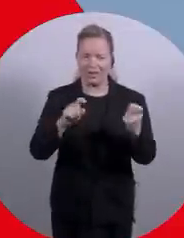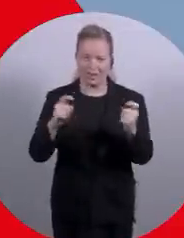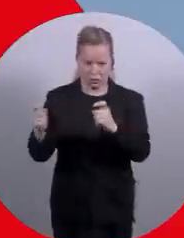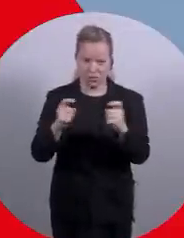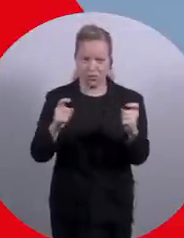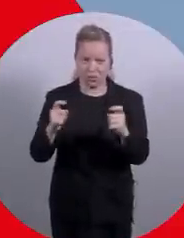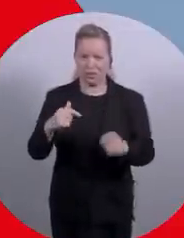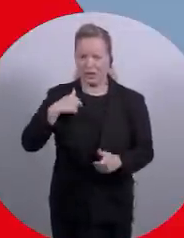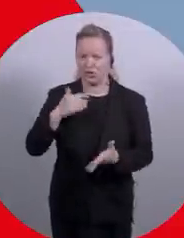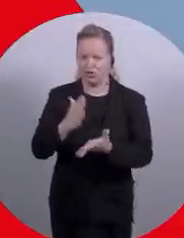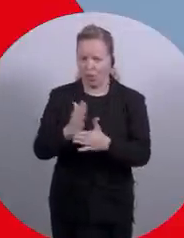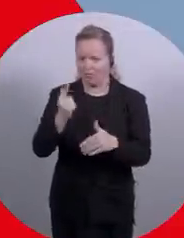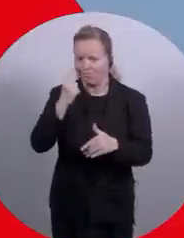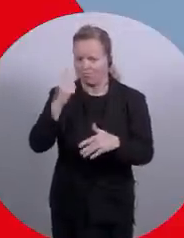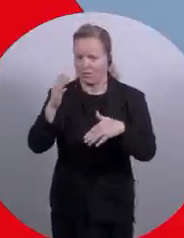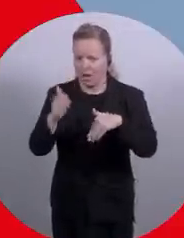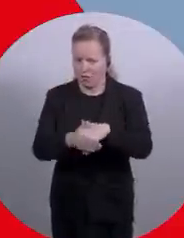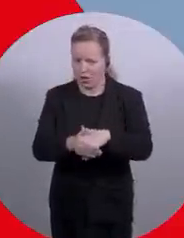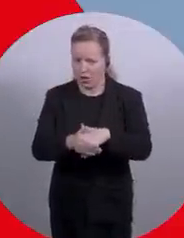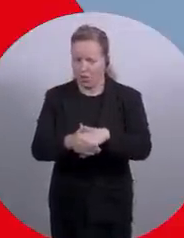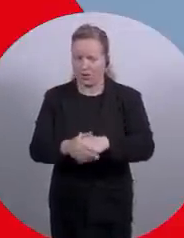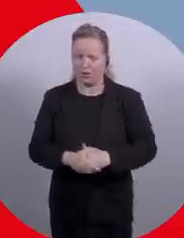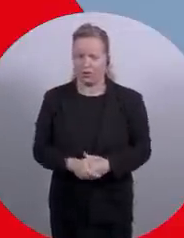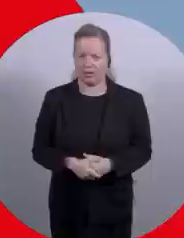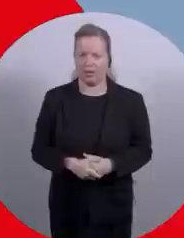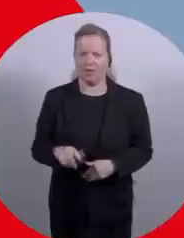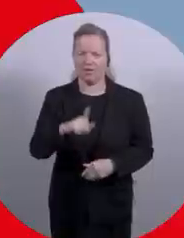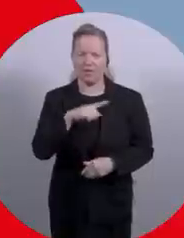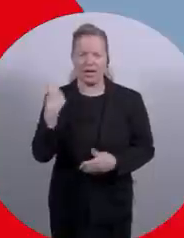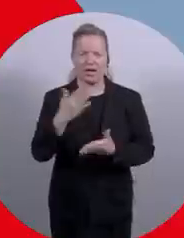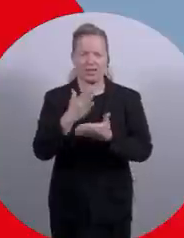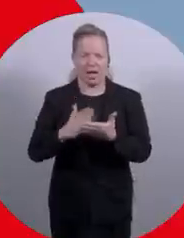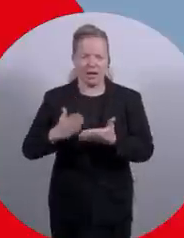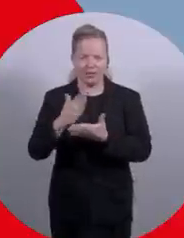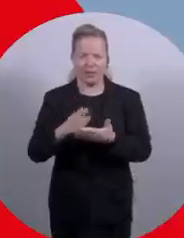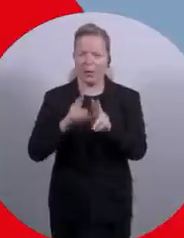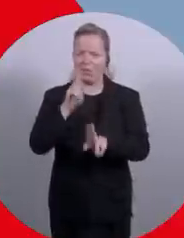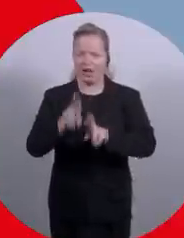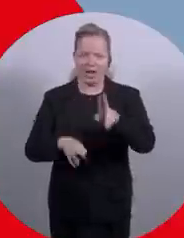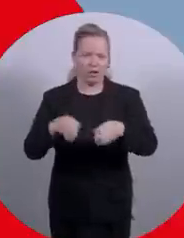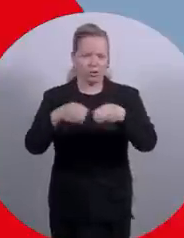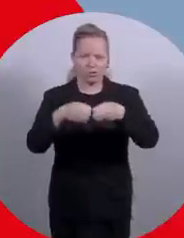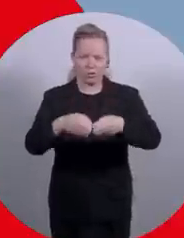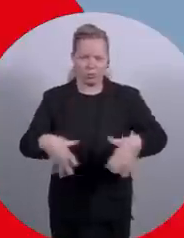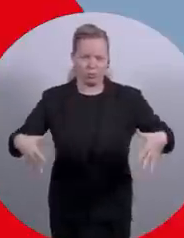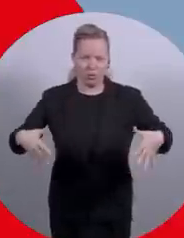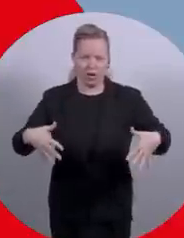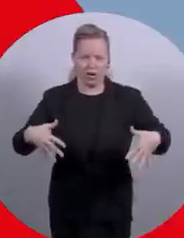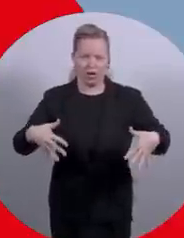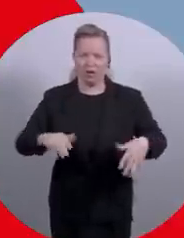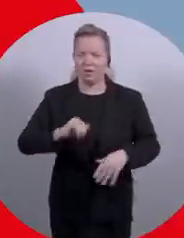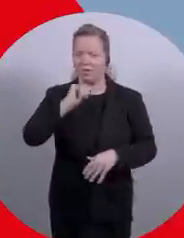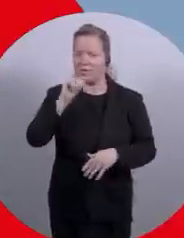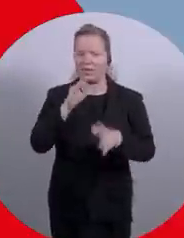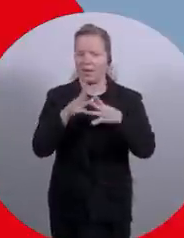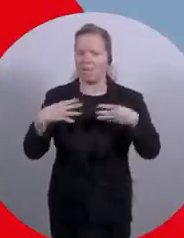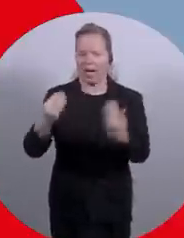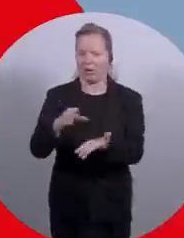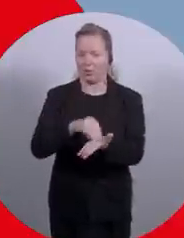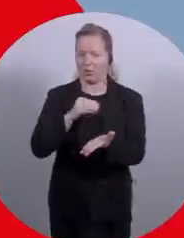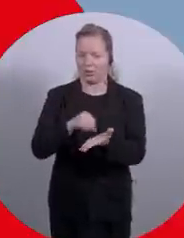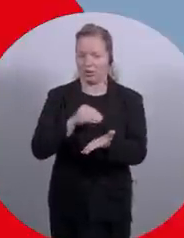draufgekommen wir haben teilweise eine pflegestruktur die ist immer gemeinnützig